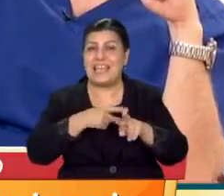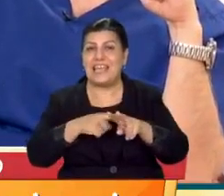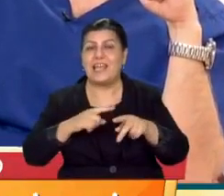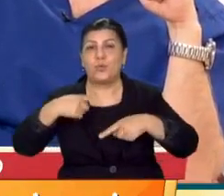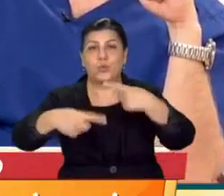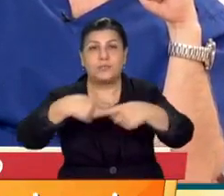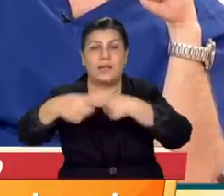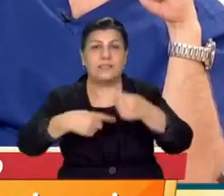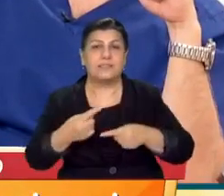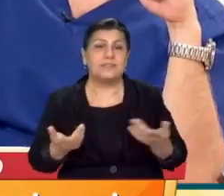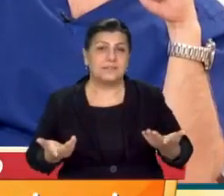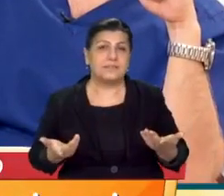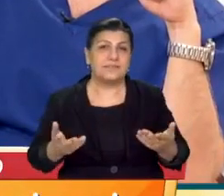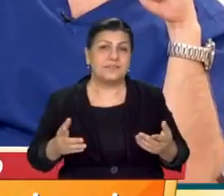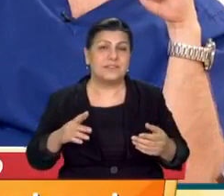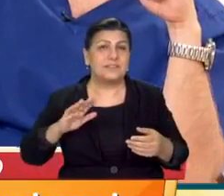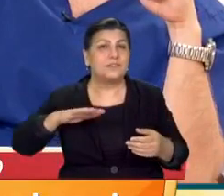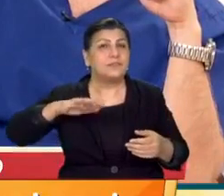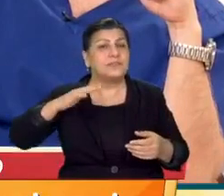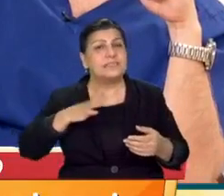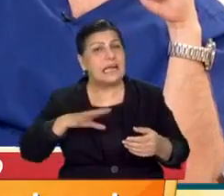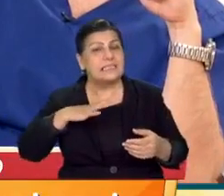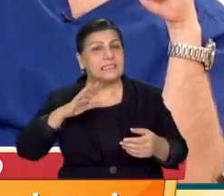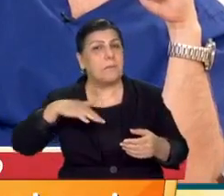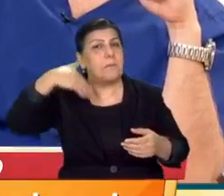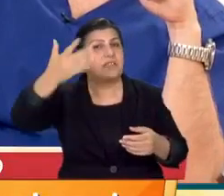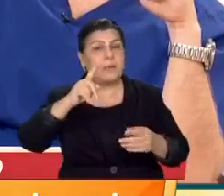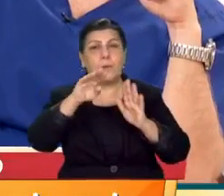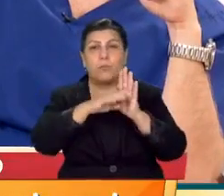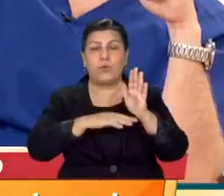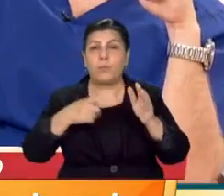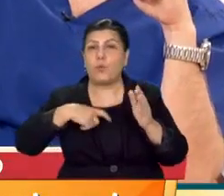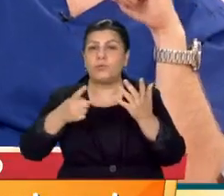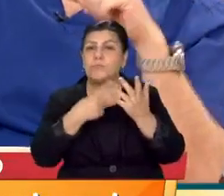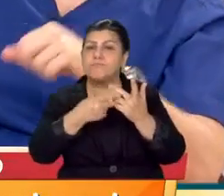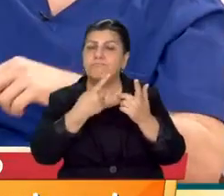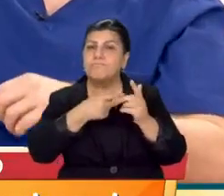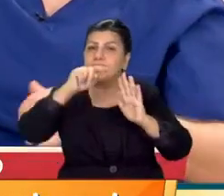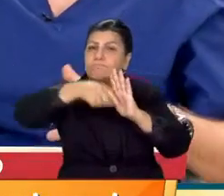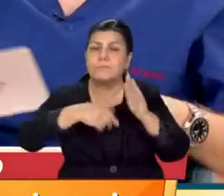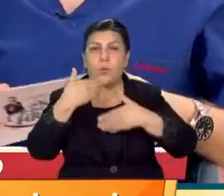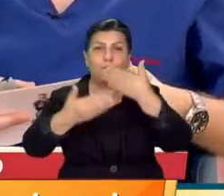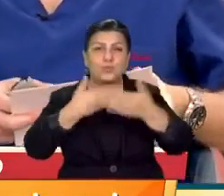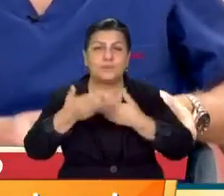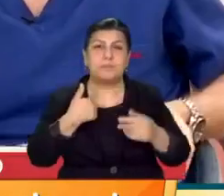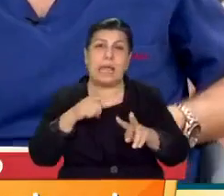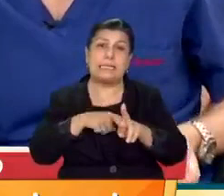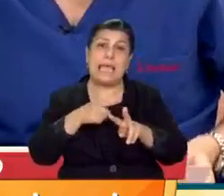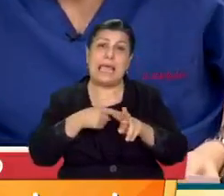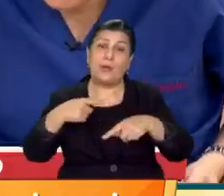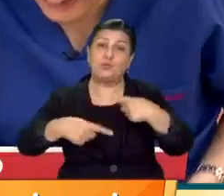kuşağı ve z kuşağı var İsterseniz bunları başka bir programımız da özellikleriyle de konuşuruz Ben niye kuş